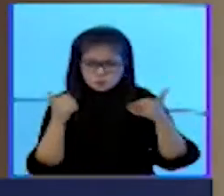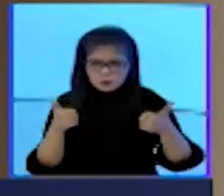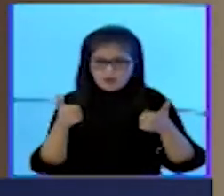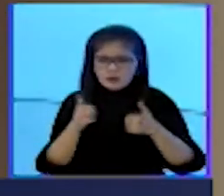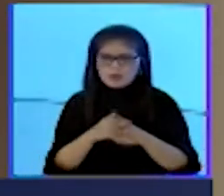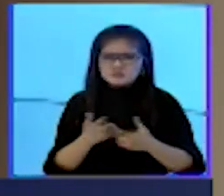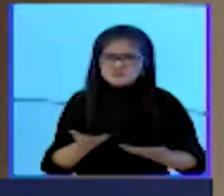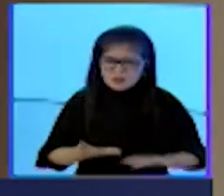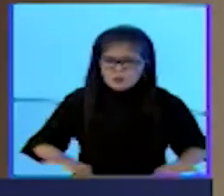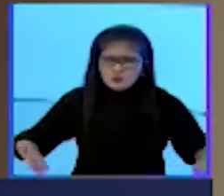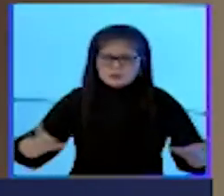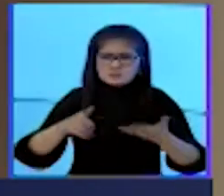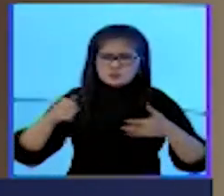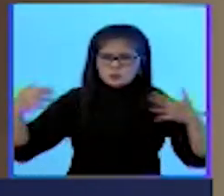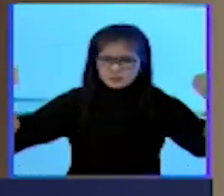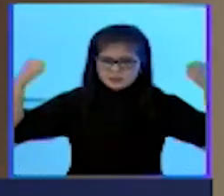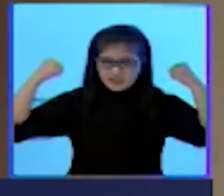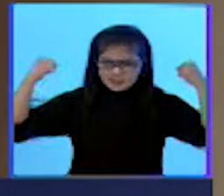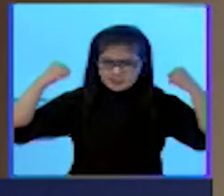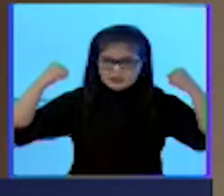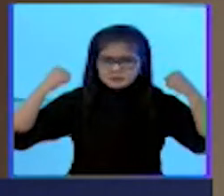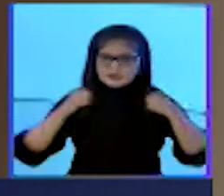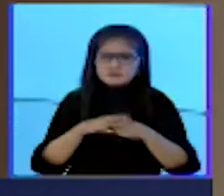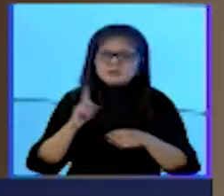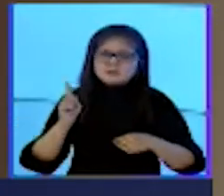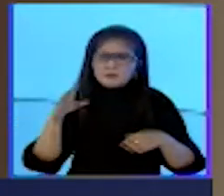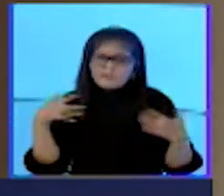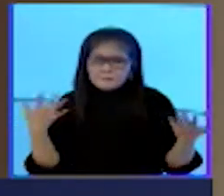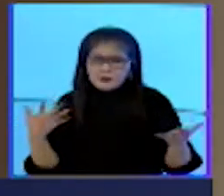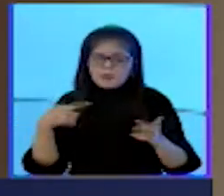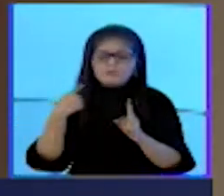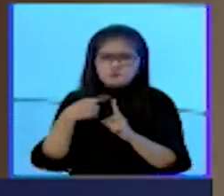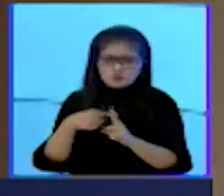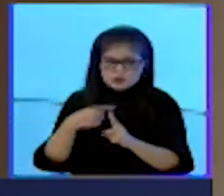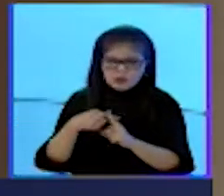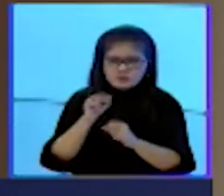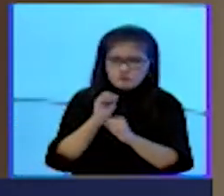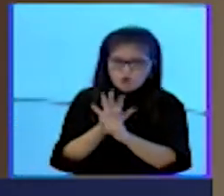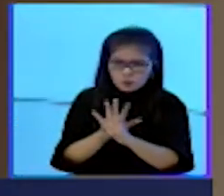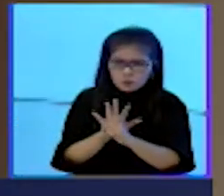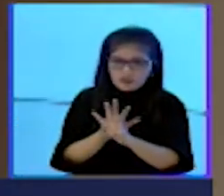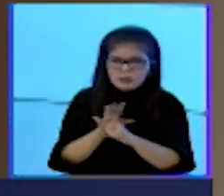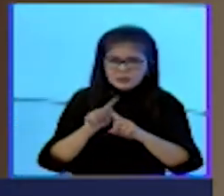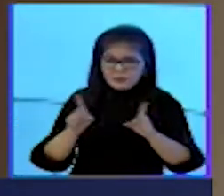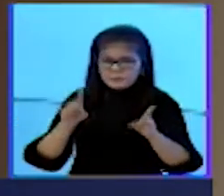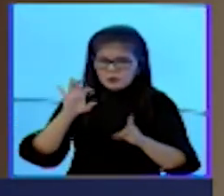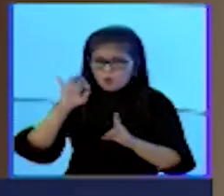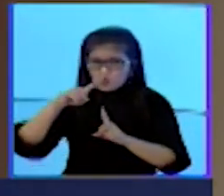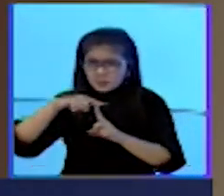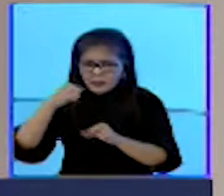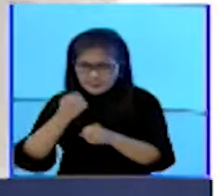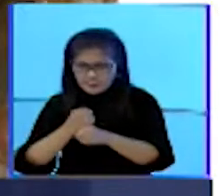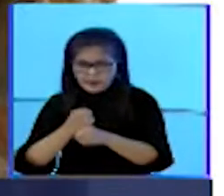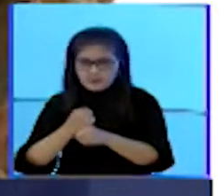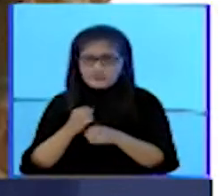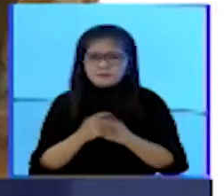kondisi beliau sehat karena positif dalam keadaan OTG, orang tanpa gejala.